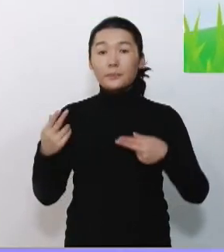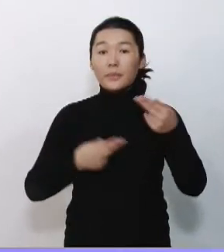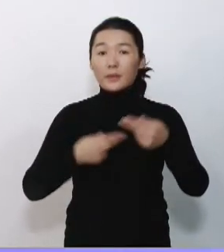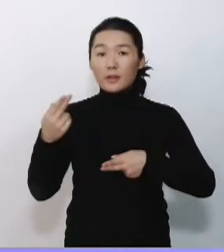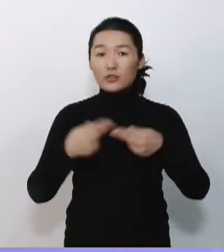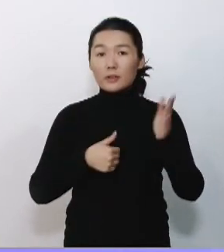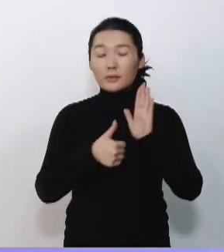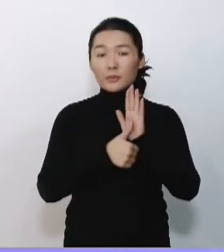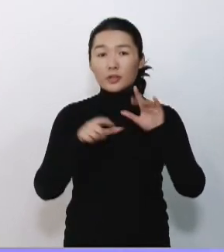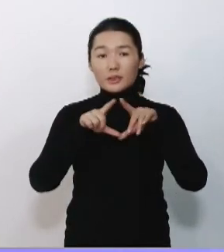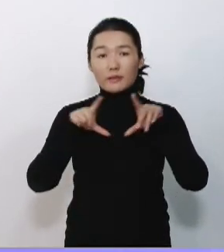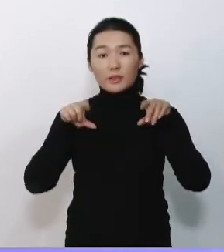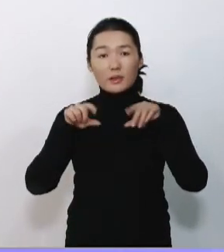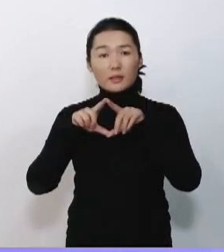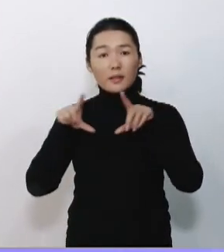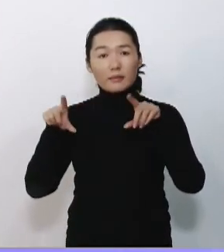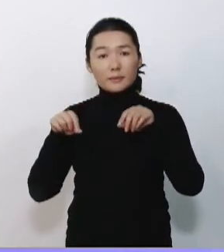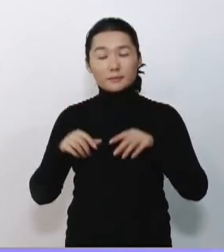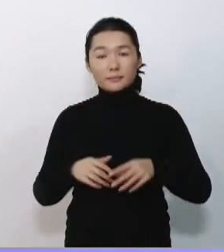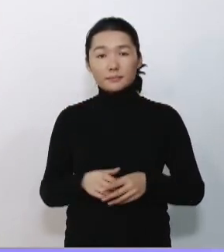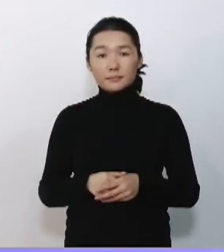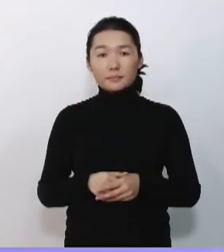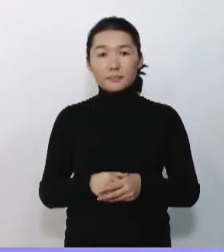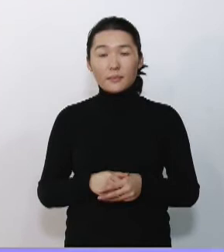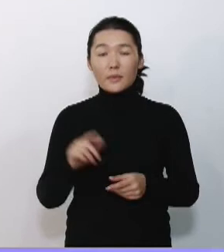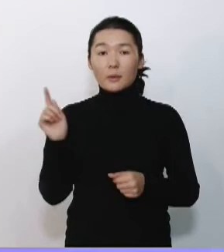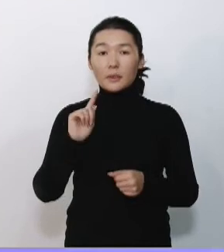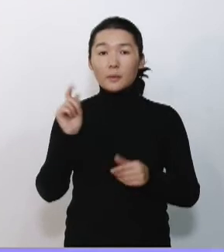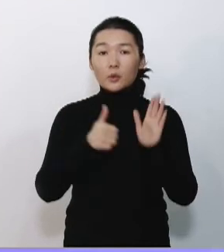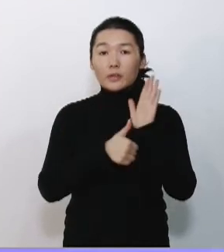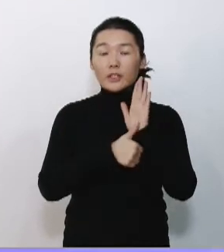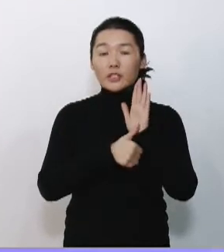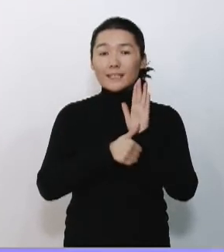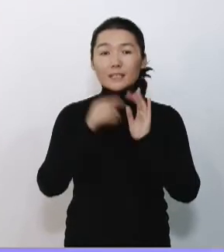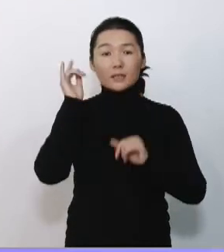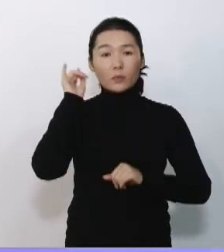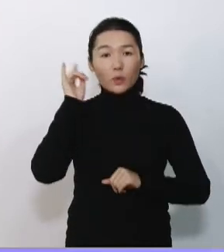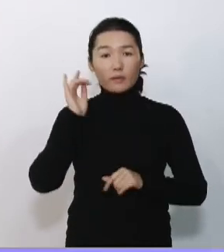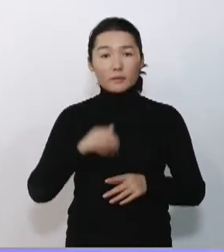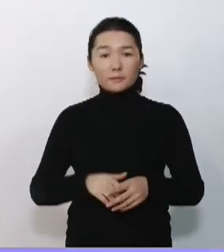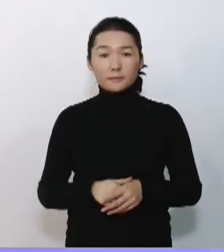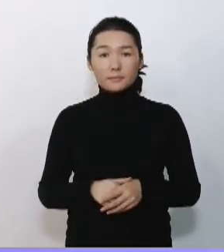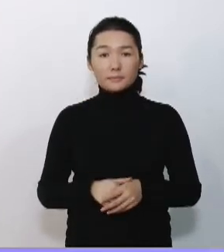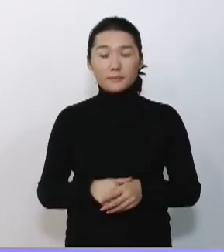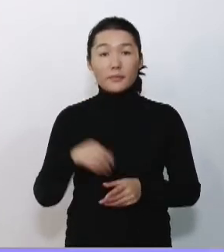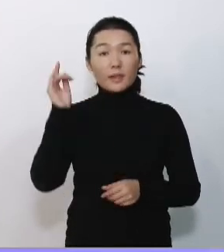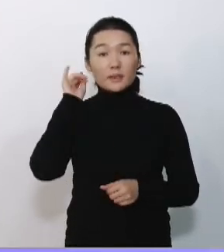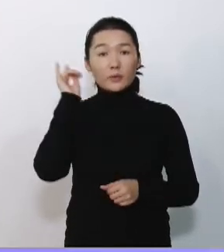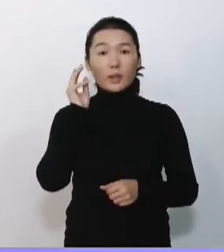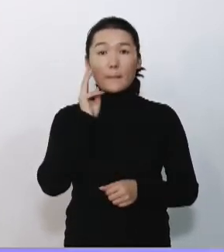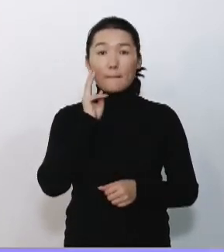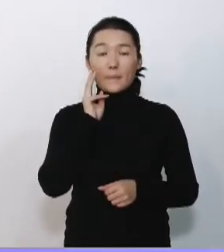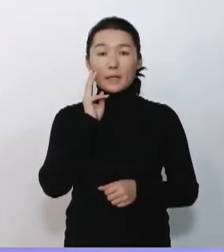Начертим 6 квадратиков, потому что 6 звуков. Звуки